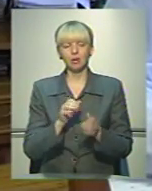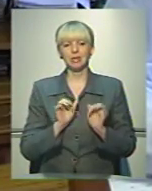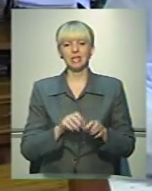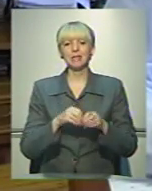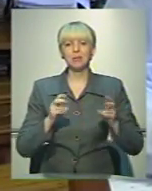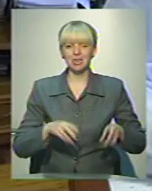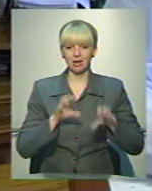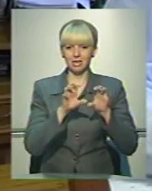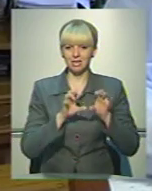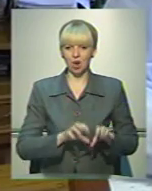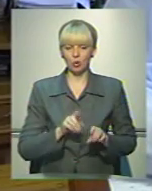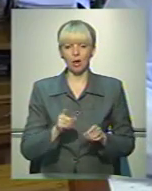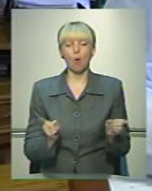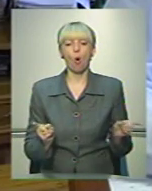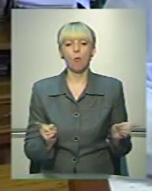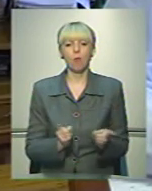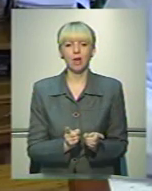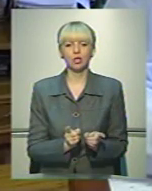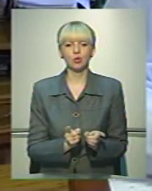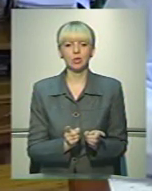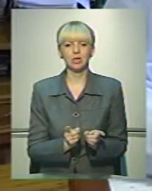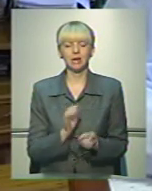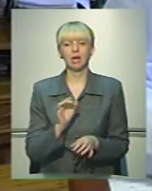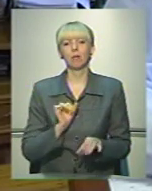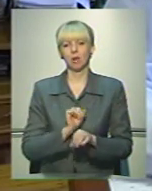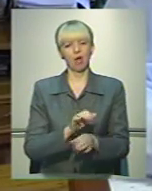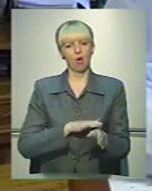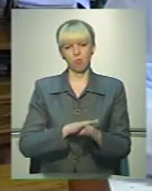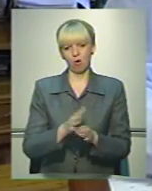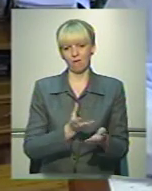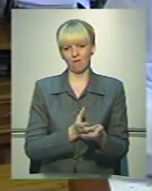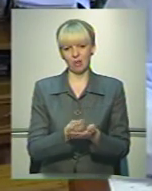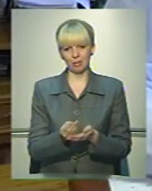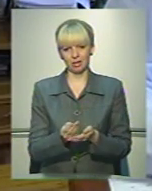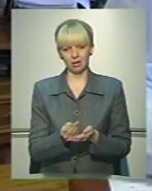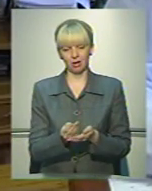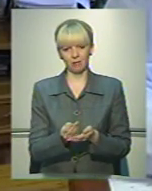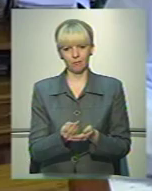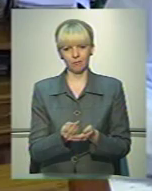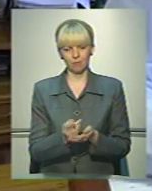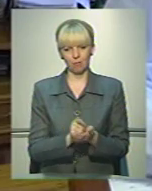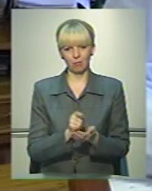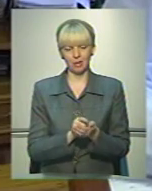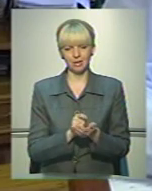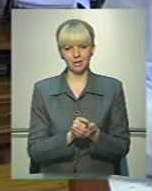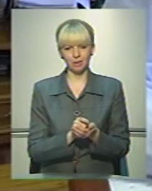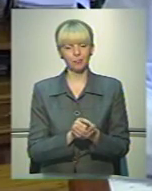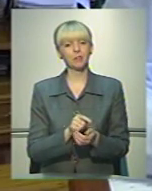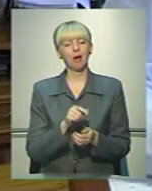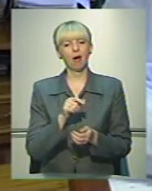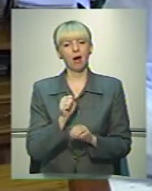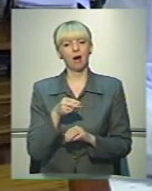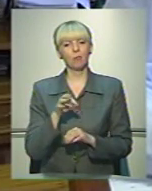спеціальних законів, там обмежується і припиняється повністю виплата пенсій. А